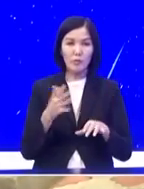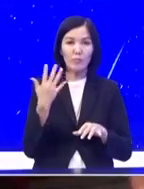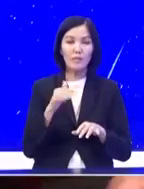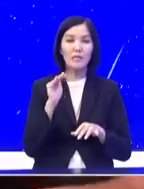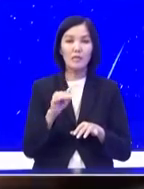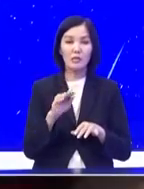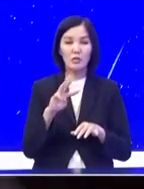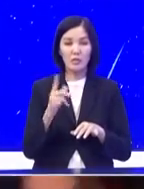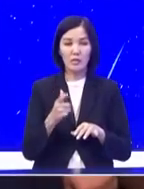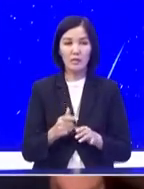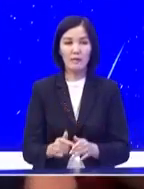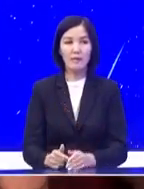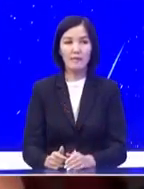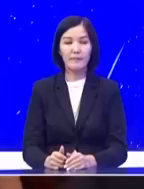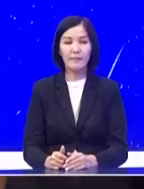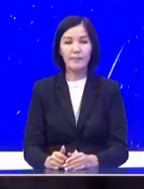тысяч?